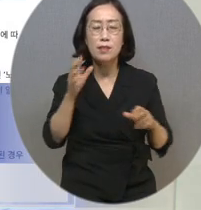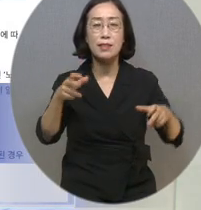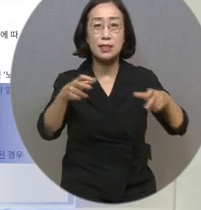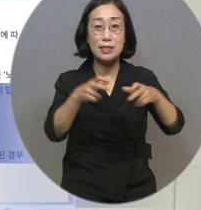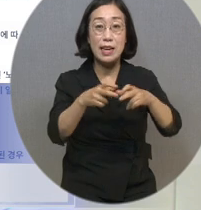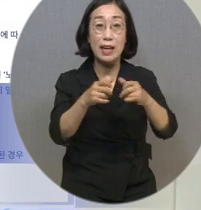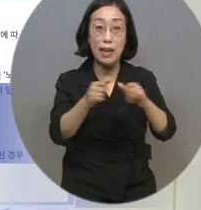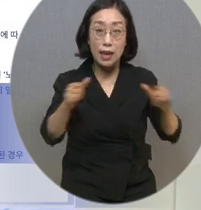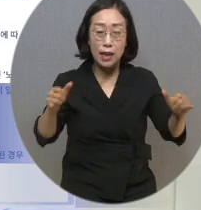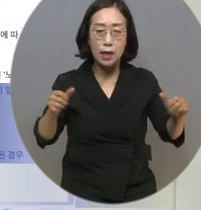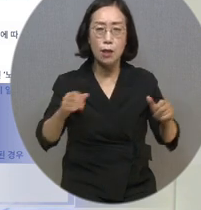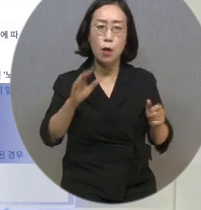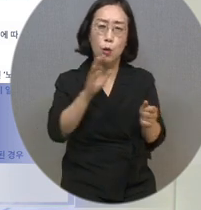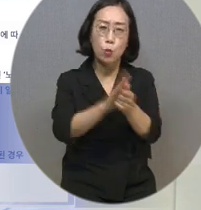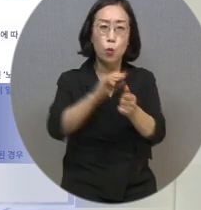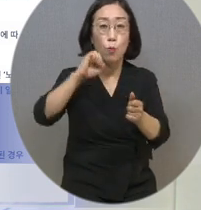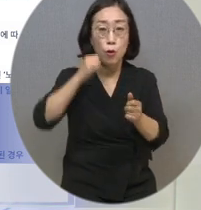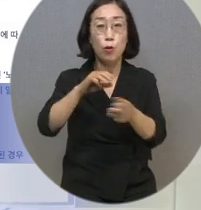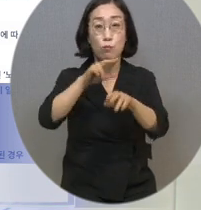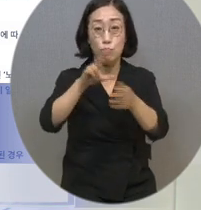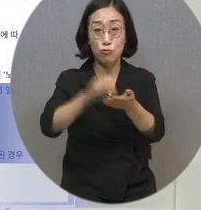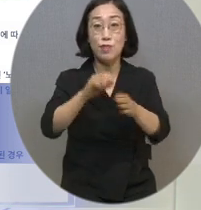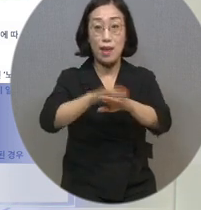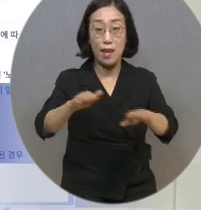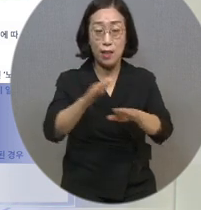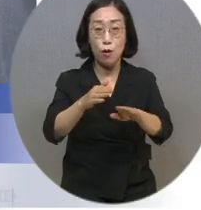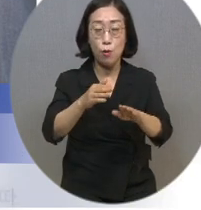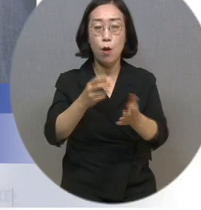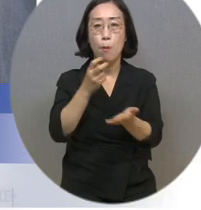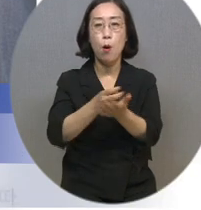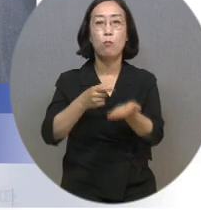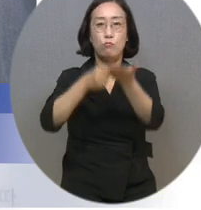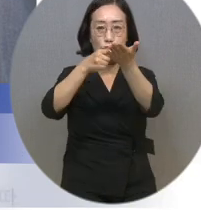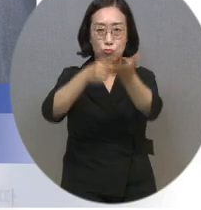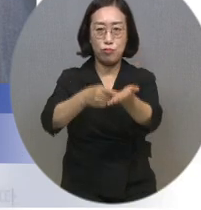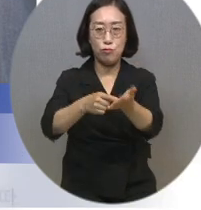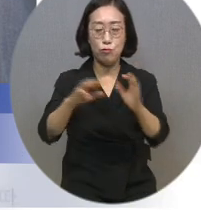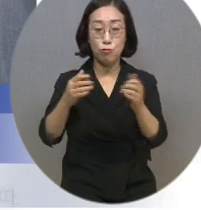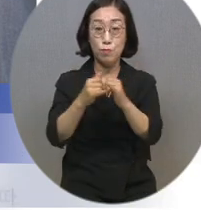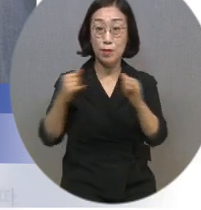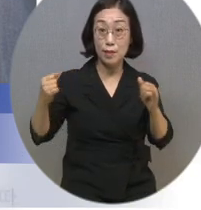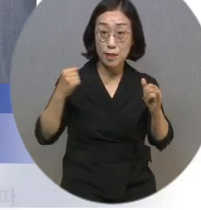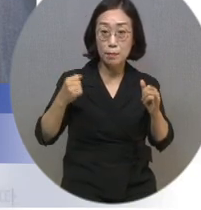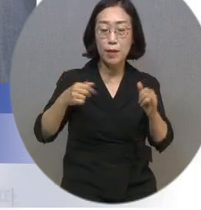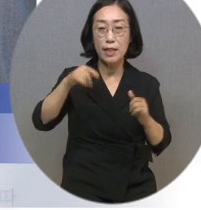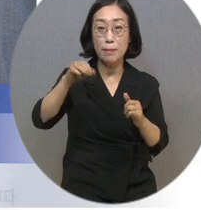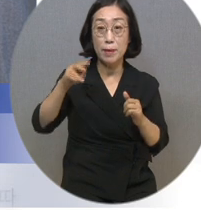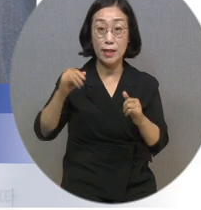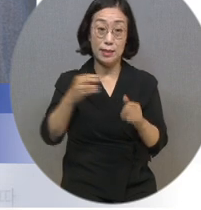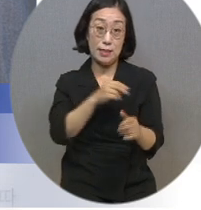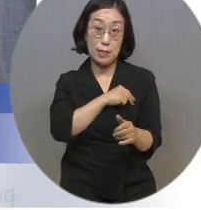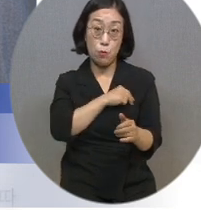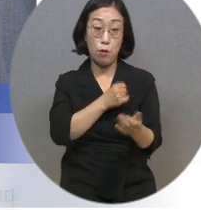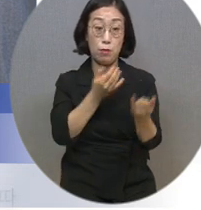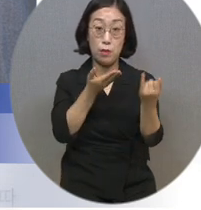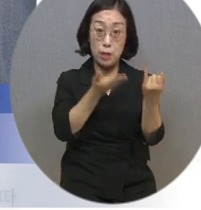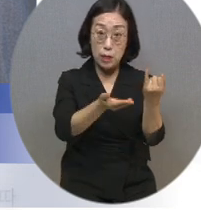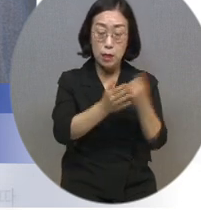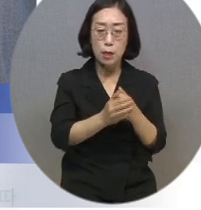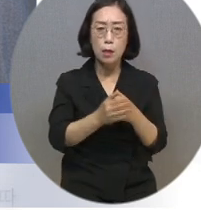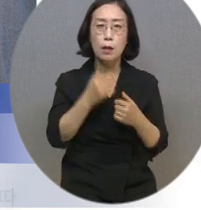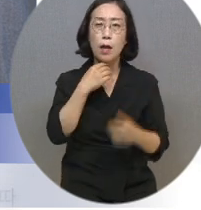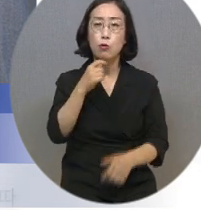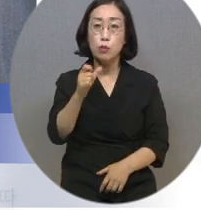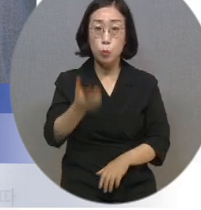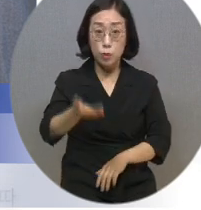활동지원 사각지대를 해소하기 위한 개정안이 발의됐습니다. 국민의힘 김혜지 의원이 만 65세 이후 장애인이 된